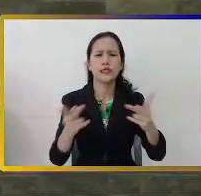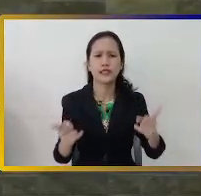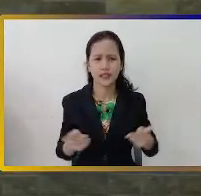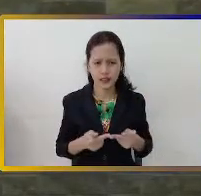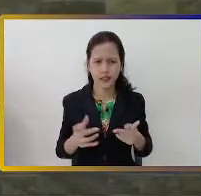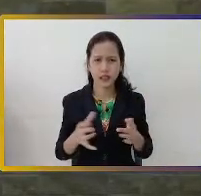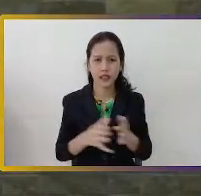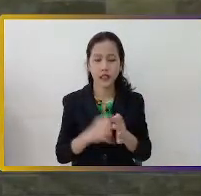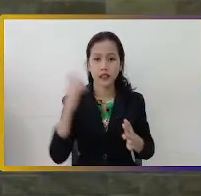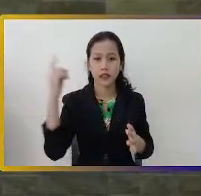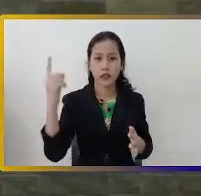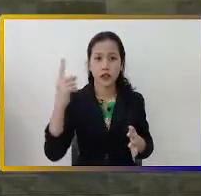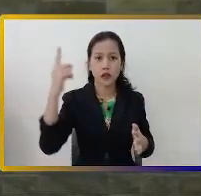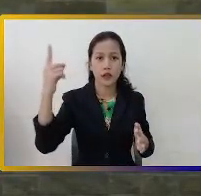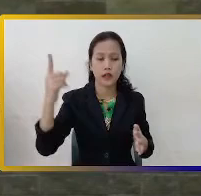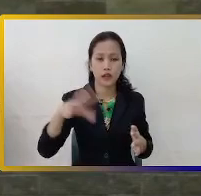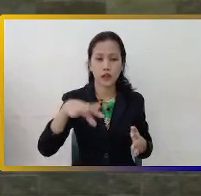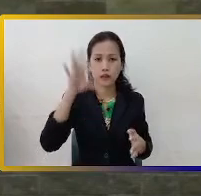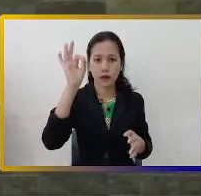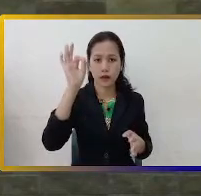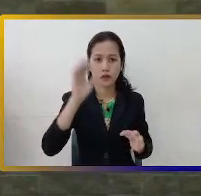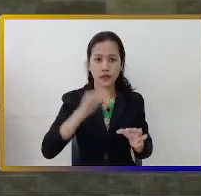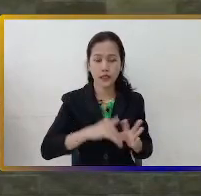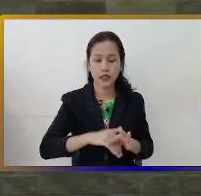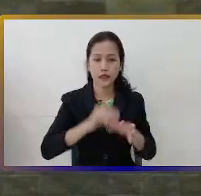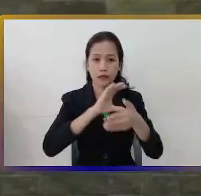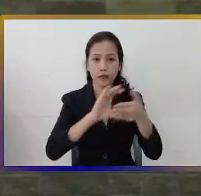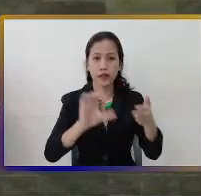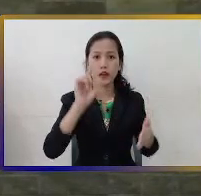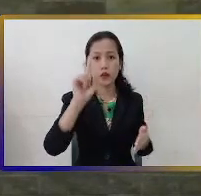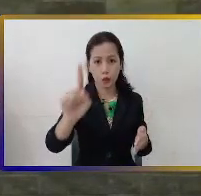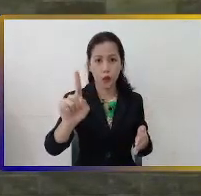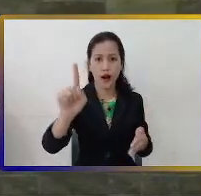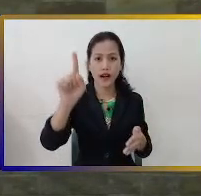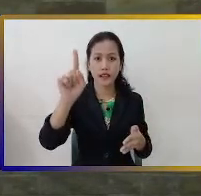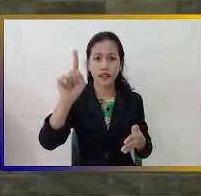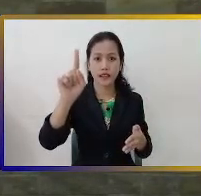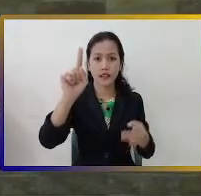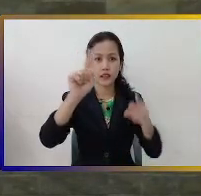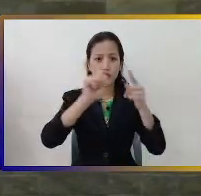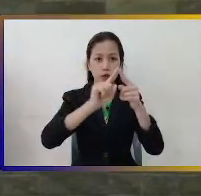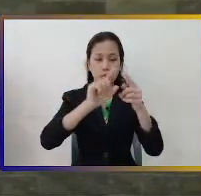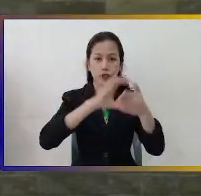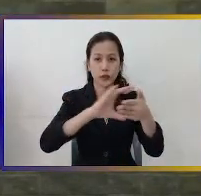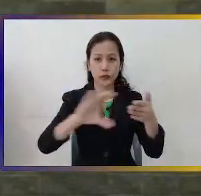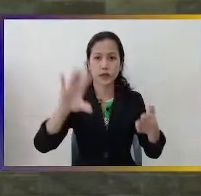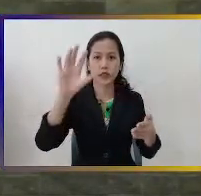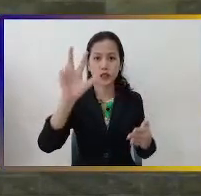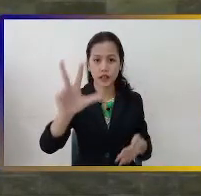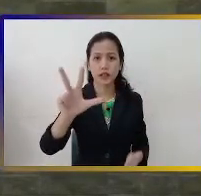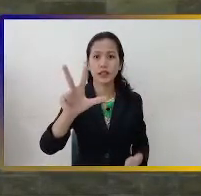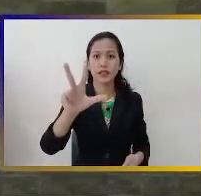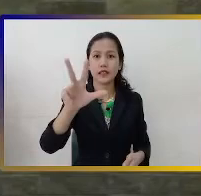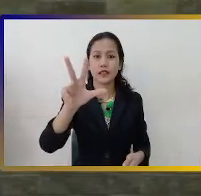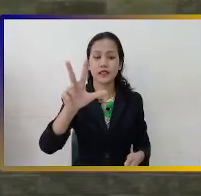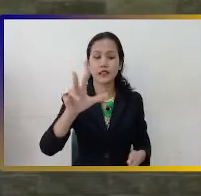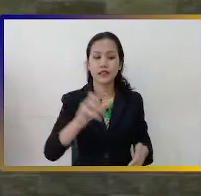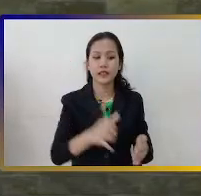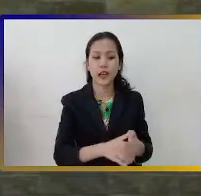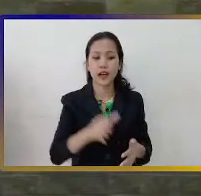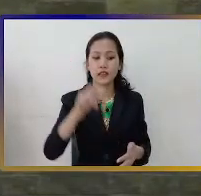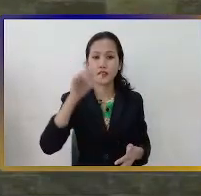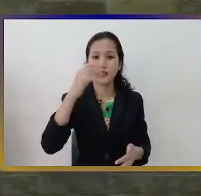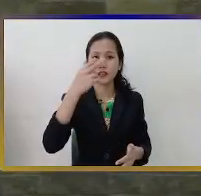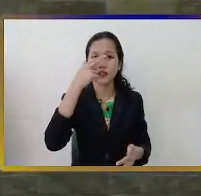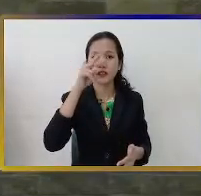po mababasa rin po natin from chapter number 1 down to chapter number 3, mababasa rin po natin dyan that God